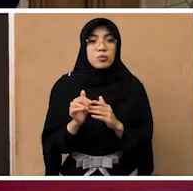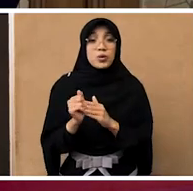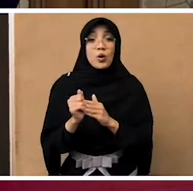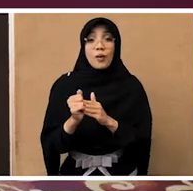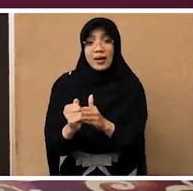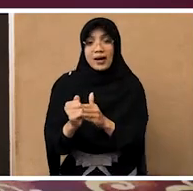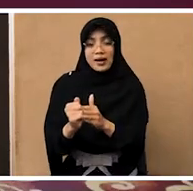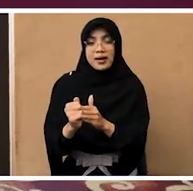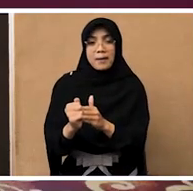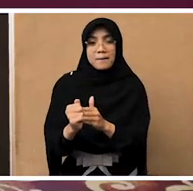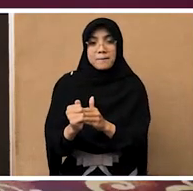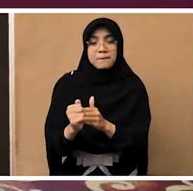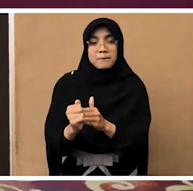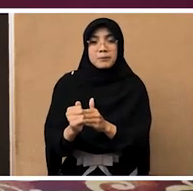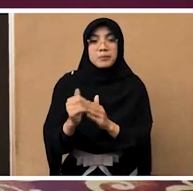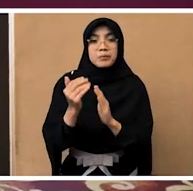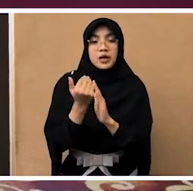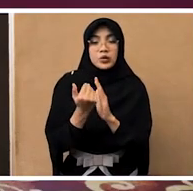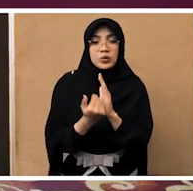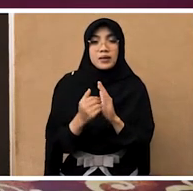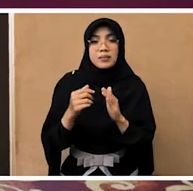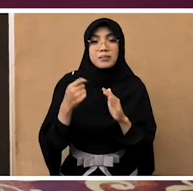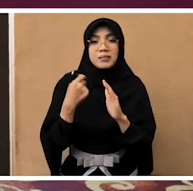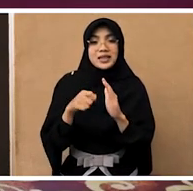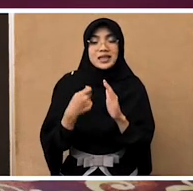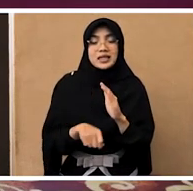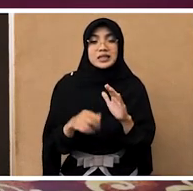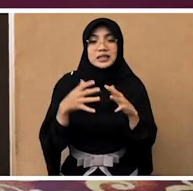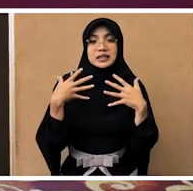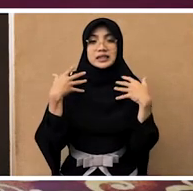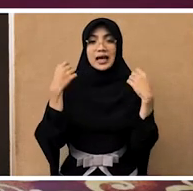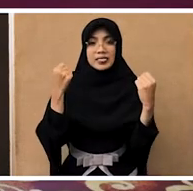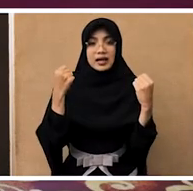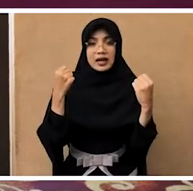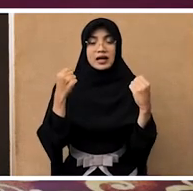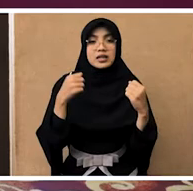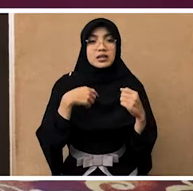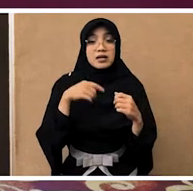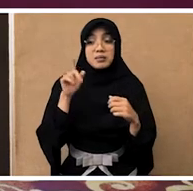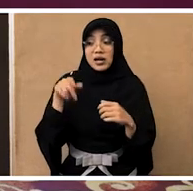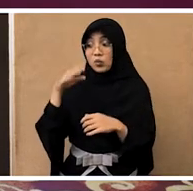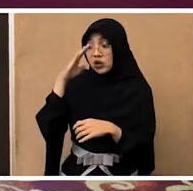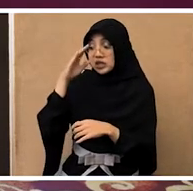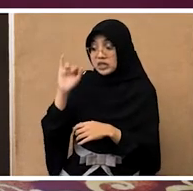pedoman pedoman Peraturan Menteri Kesehatan Peraturan Menteri Kesehatan